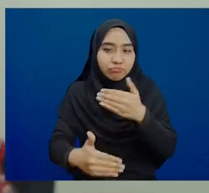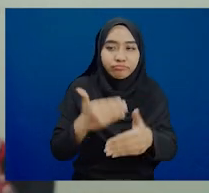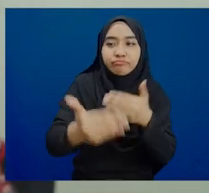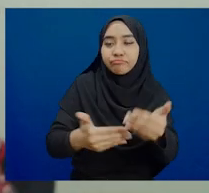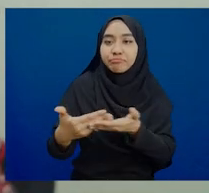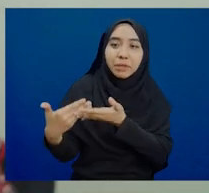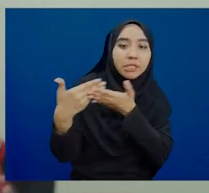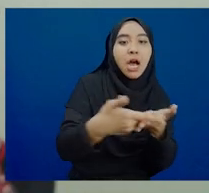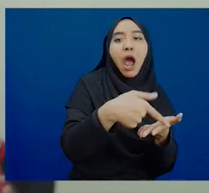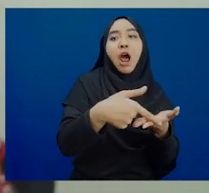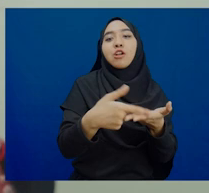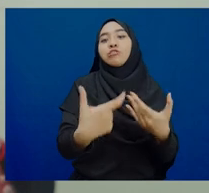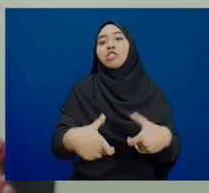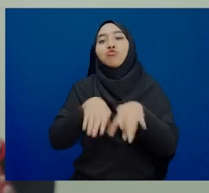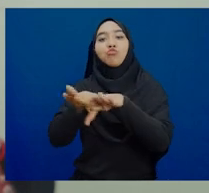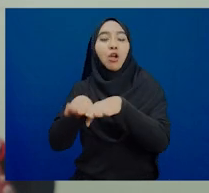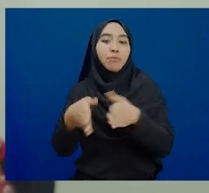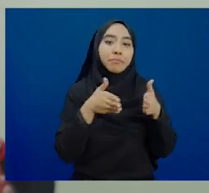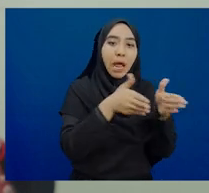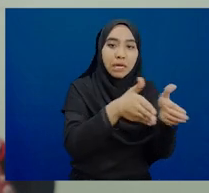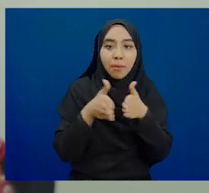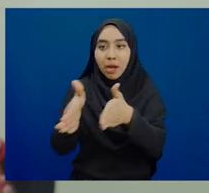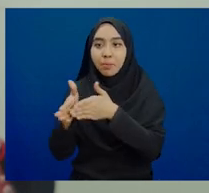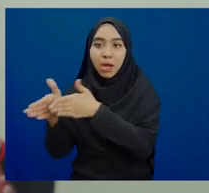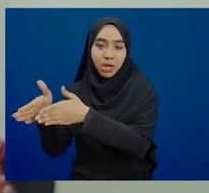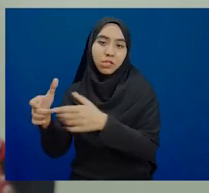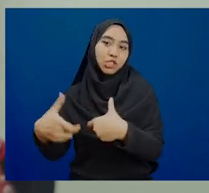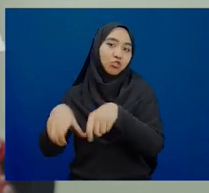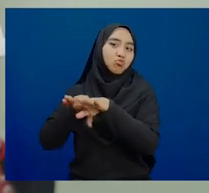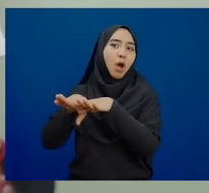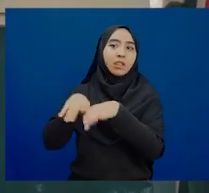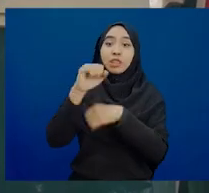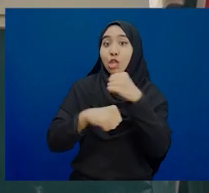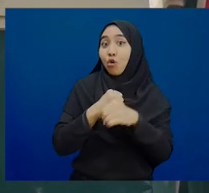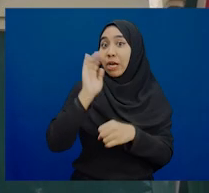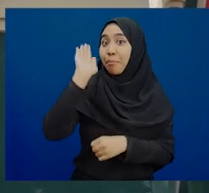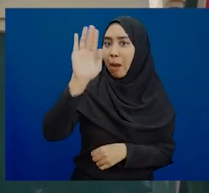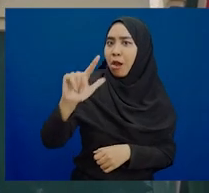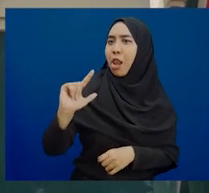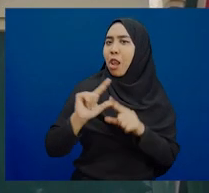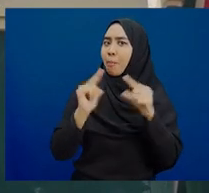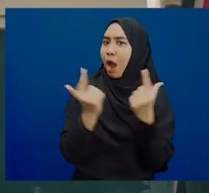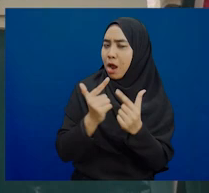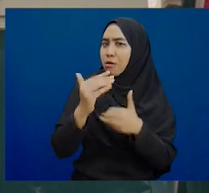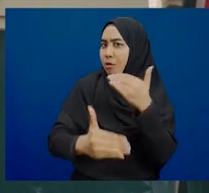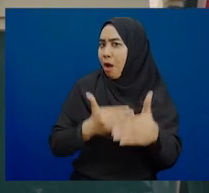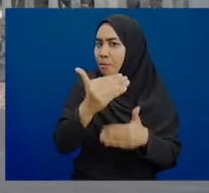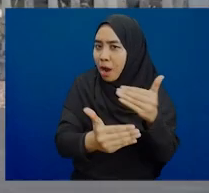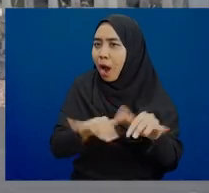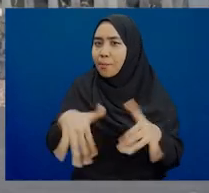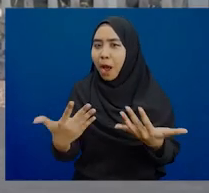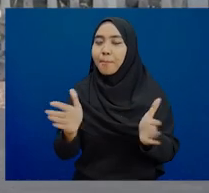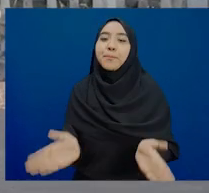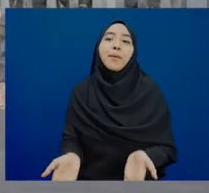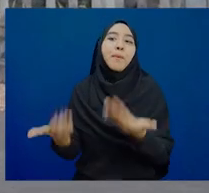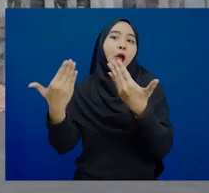kita berikan porsi yang imbang dengan lembaga-lembaga yang lain. Tahun depan sudah kita masukkan untuk